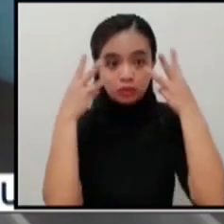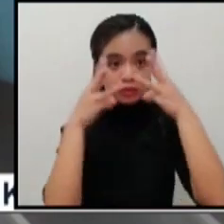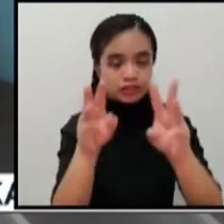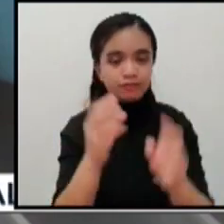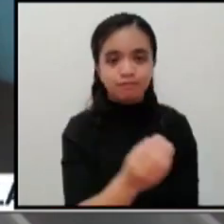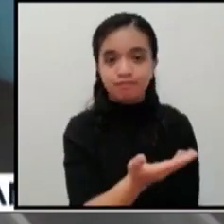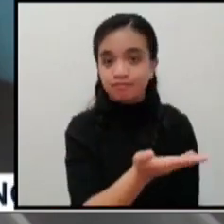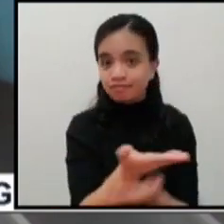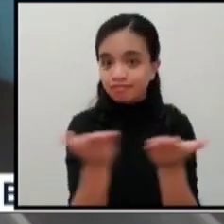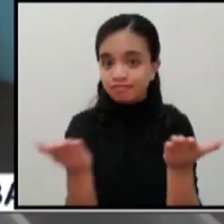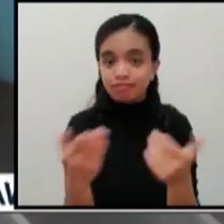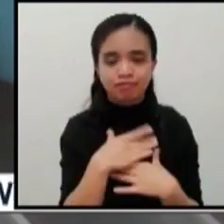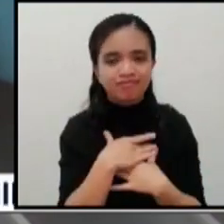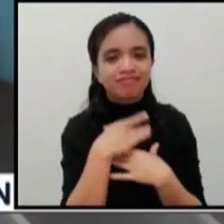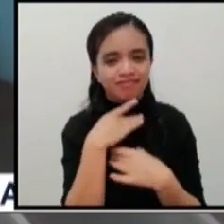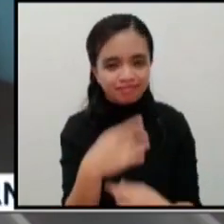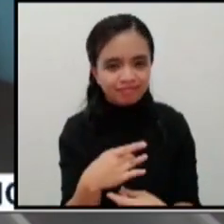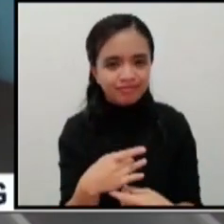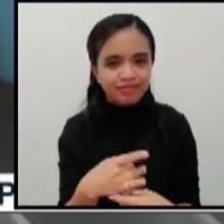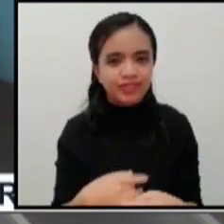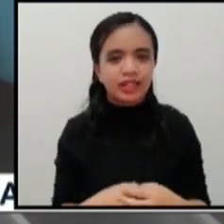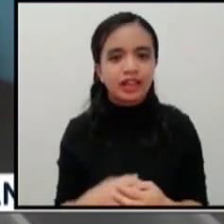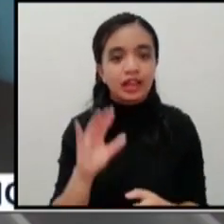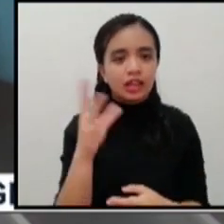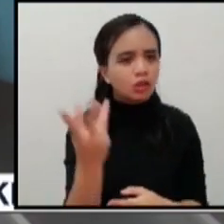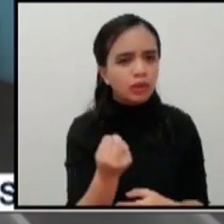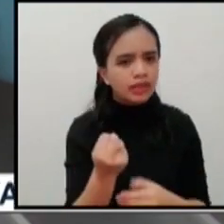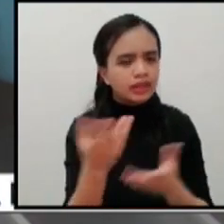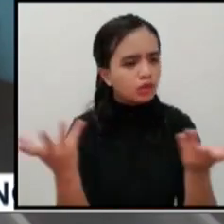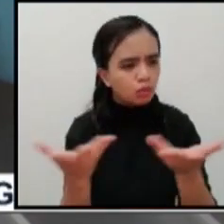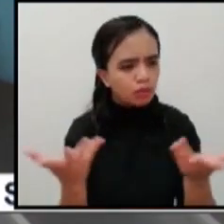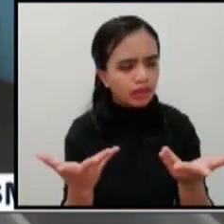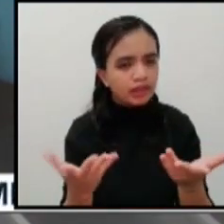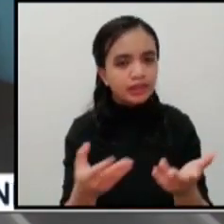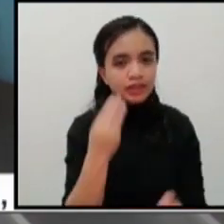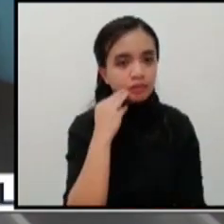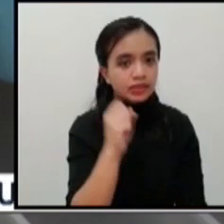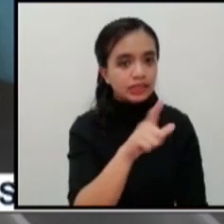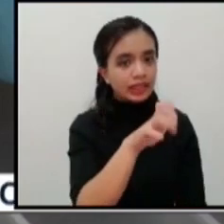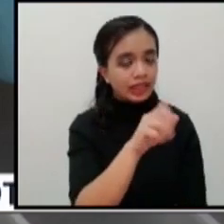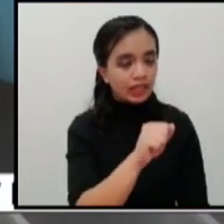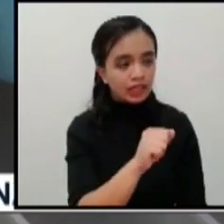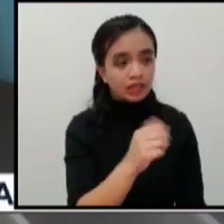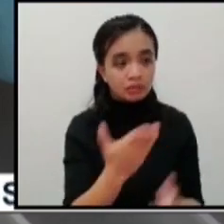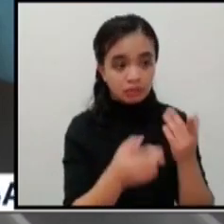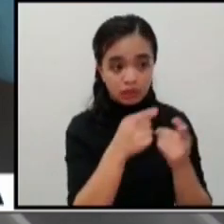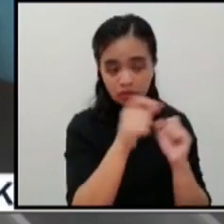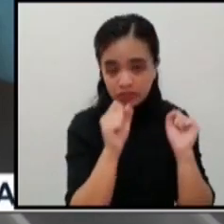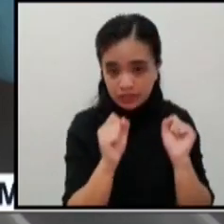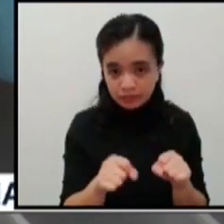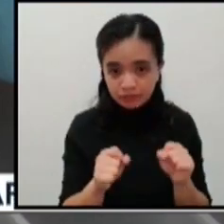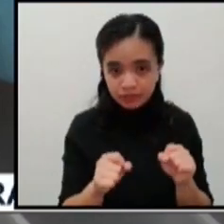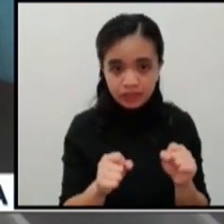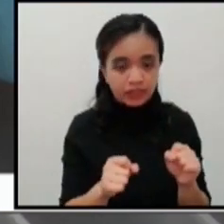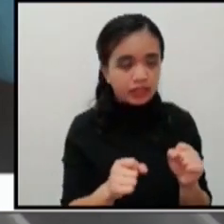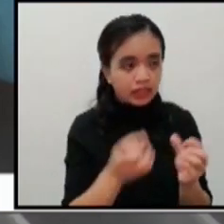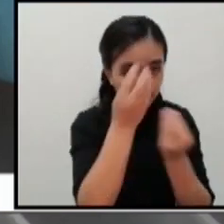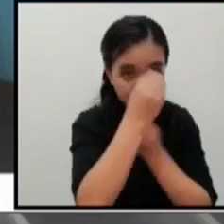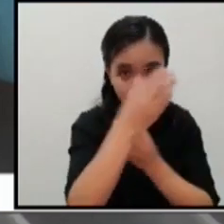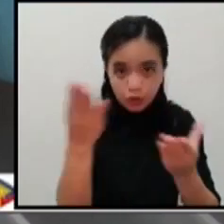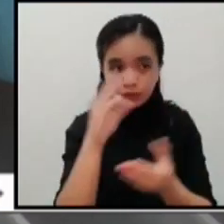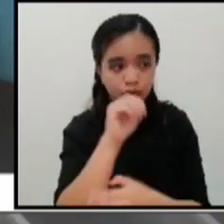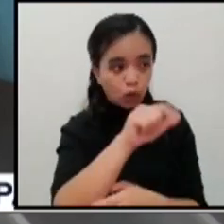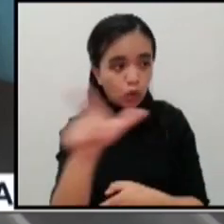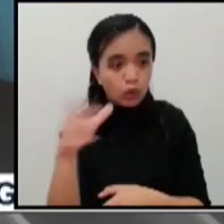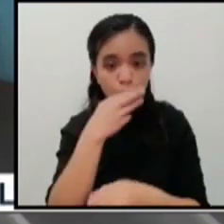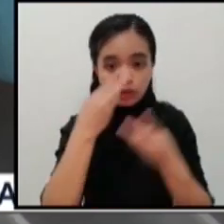na kung saan ba nila at kailan nila itong mapapanood. Miss Leia, maaaring mo bang pakisabi sa ating mga viewers kailan mapapanood